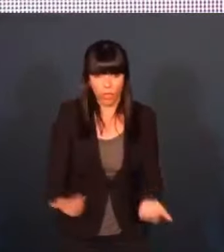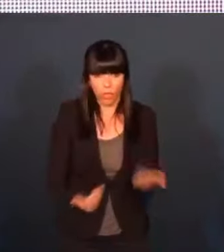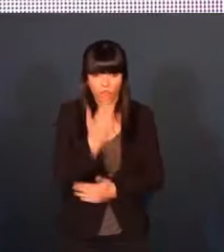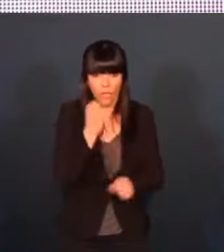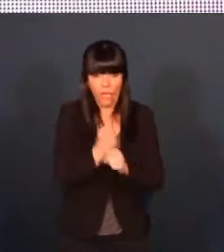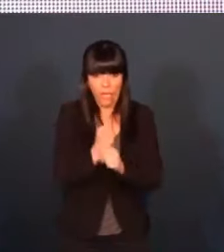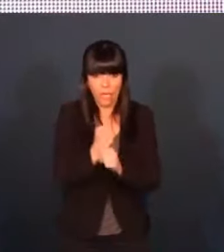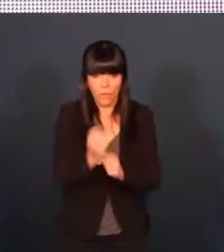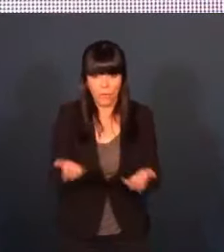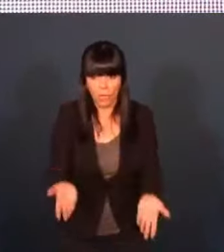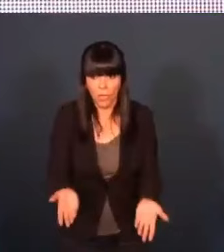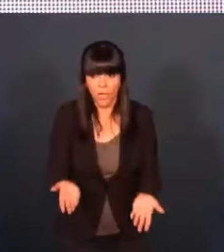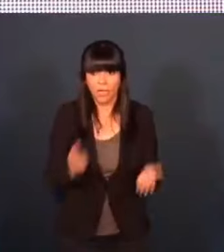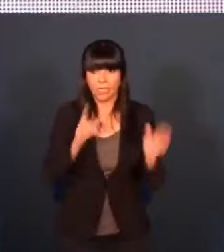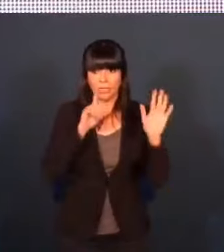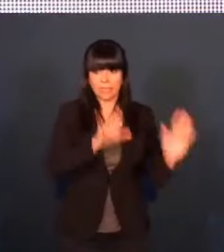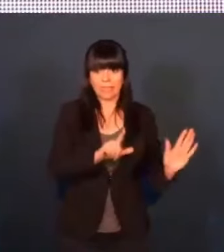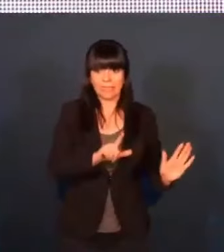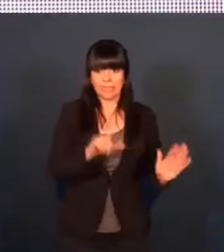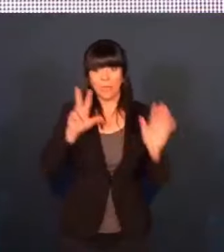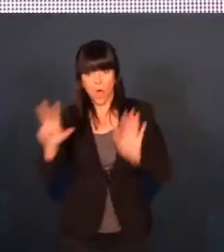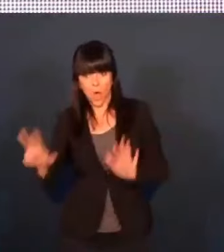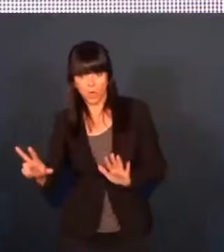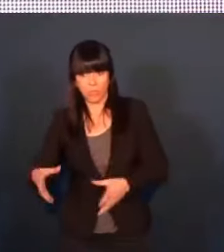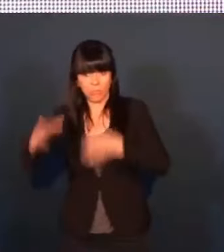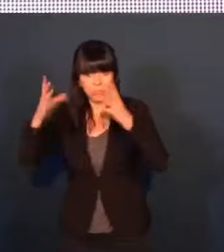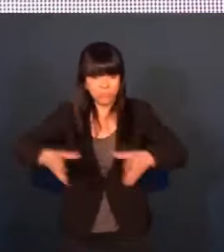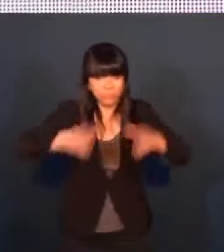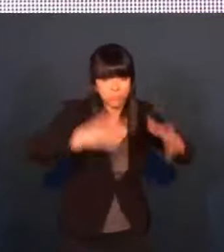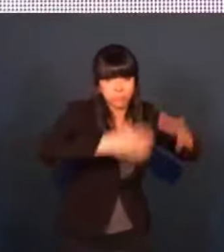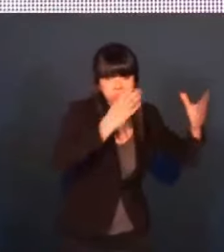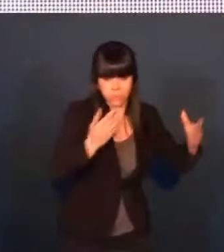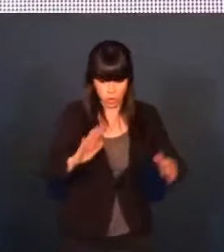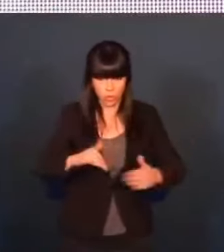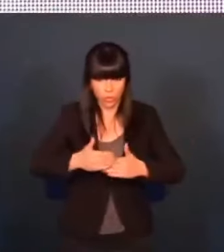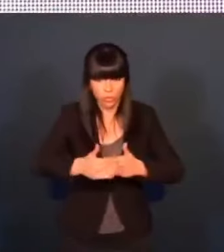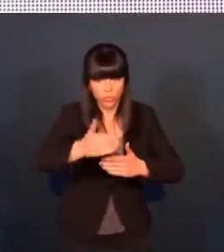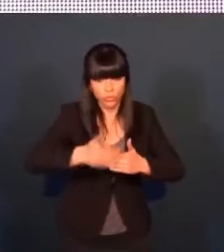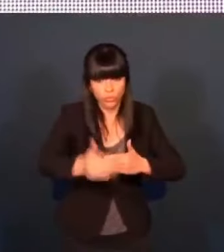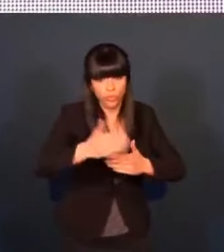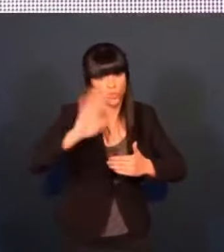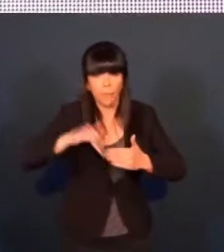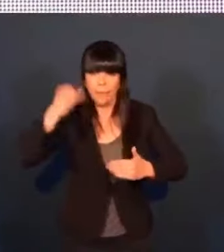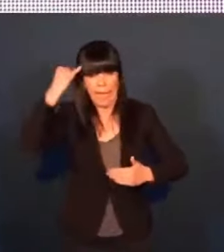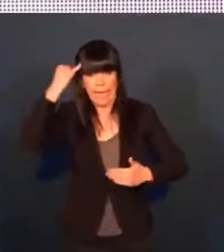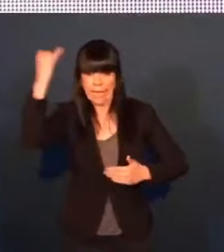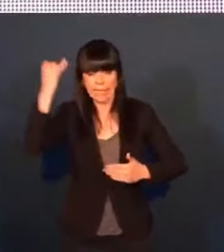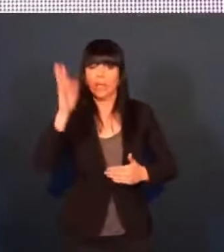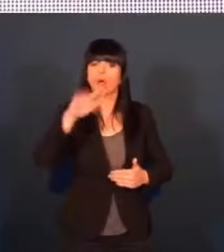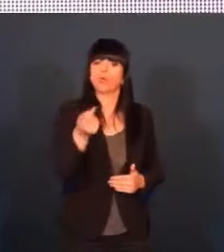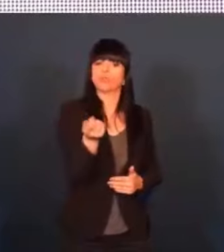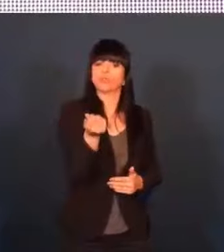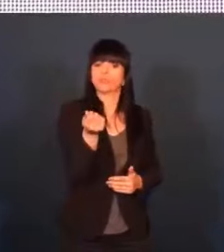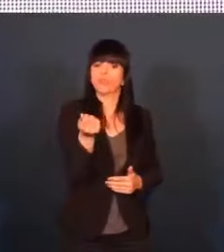АЕЦ Козлодуй. Подготвя се инженерното решение. В най-скоро време ще имаме идея колко ще струва и